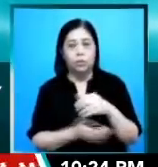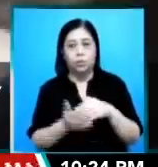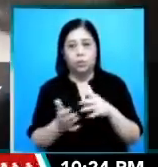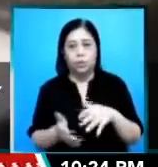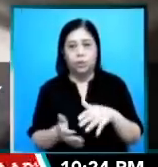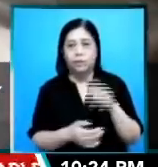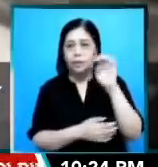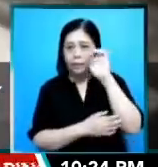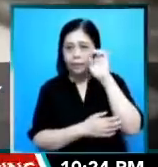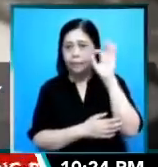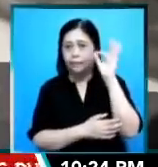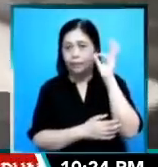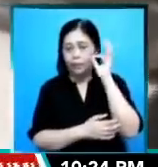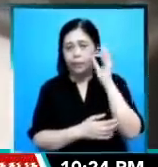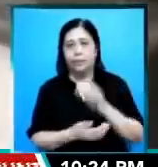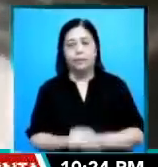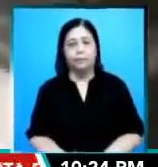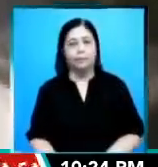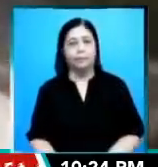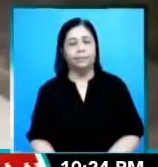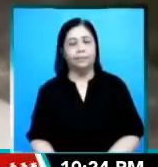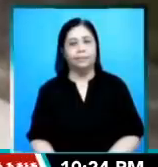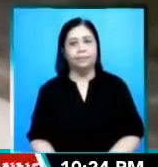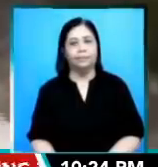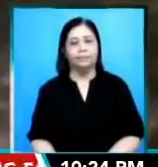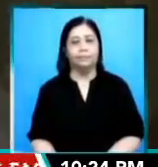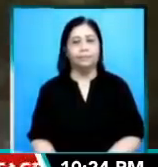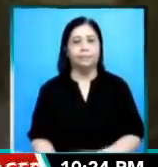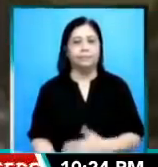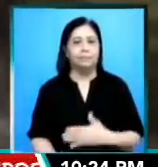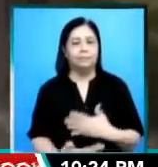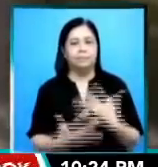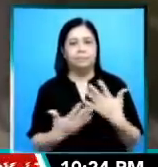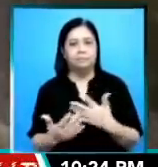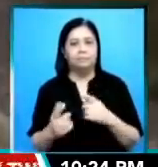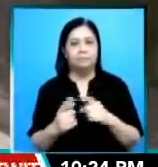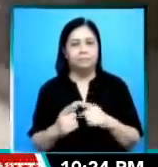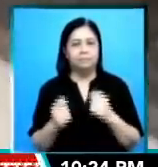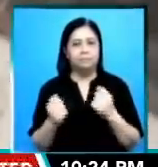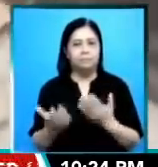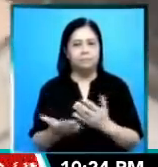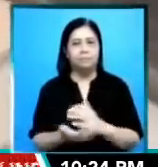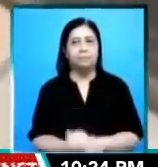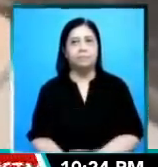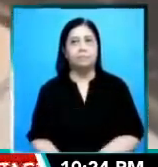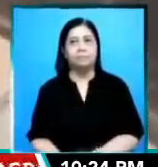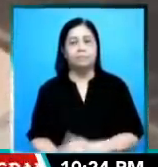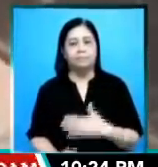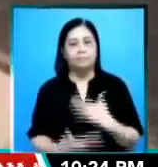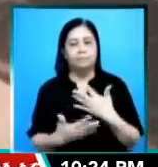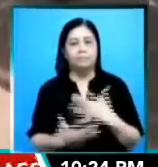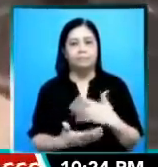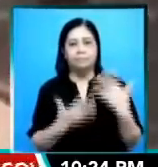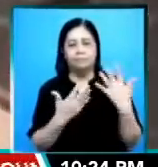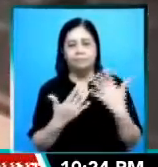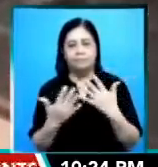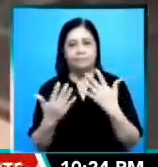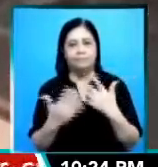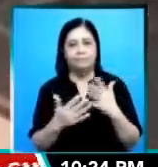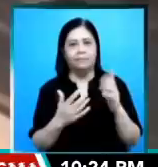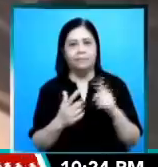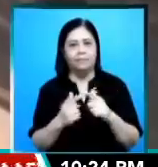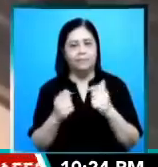Florida. Happy birthday to you! Happy birthday to